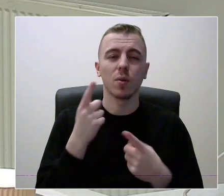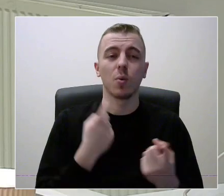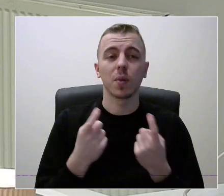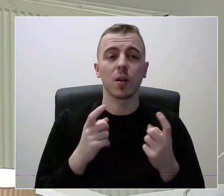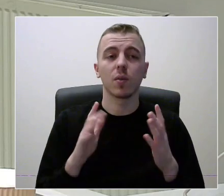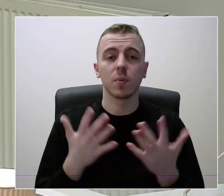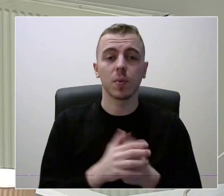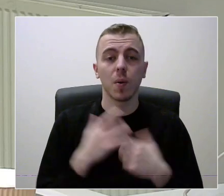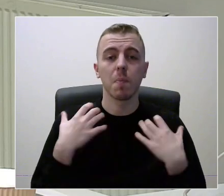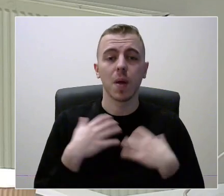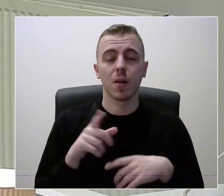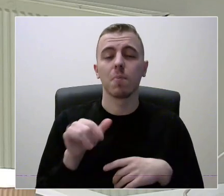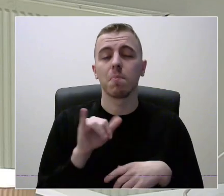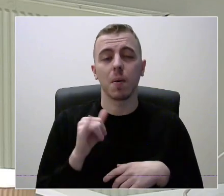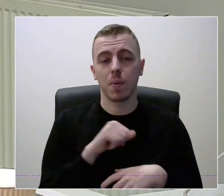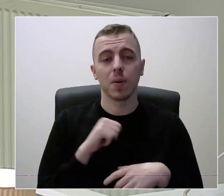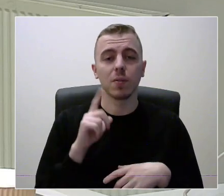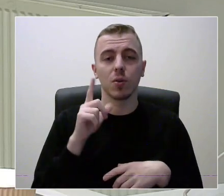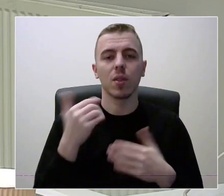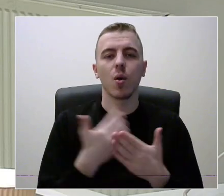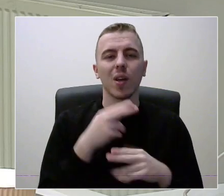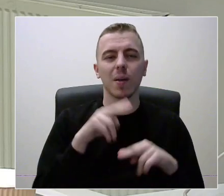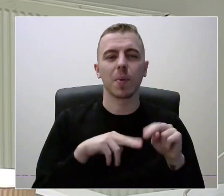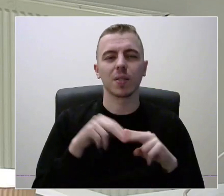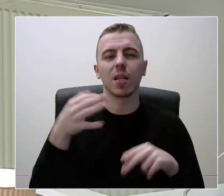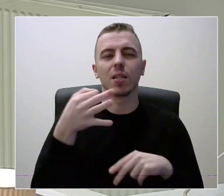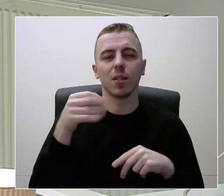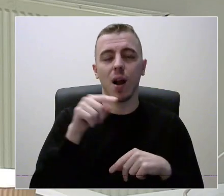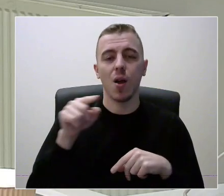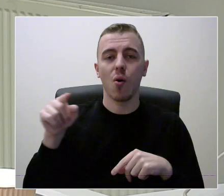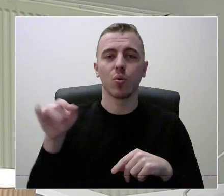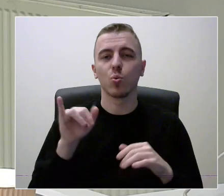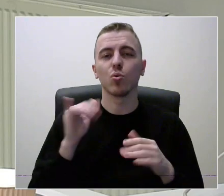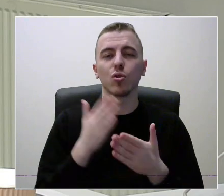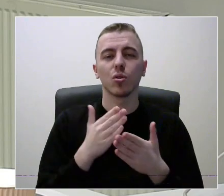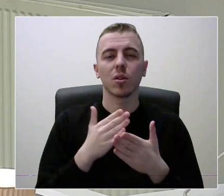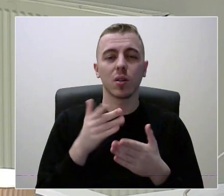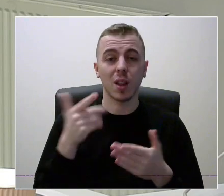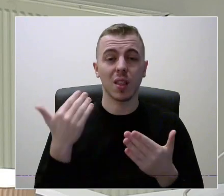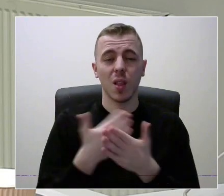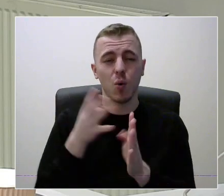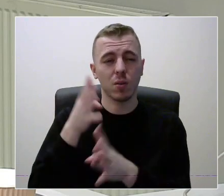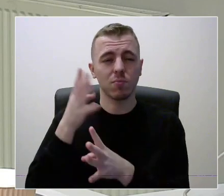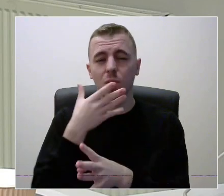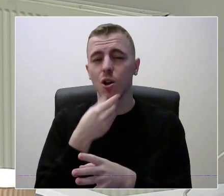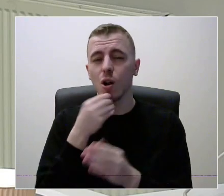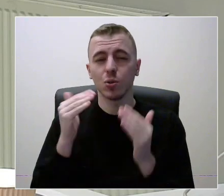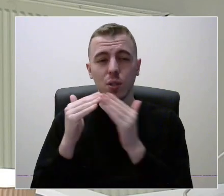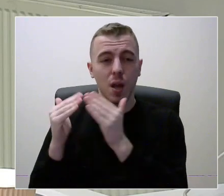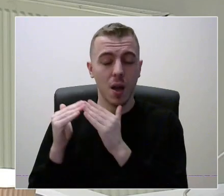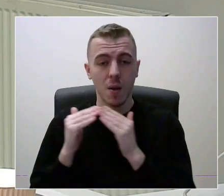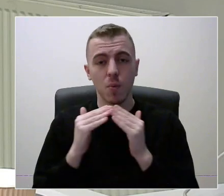merė, pravažiuokit pro naujai pastatytus rajonus, kur stovi nauji gražūs namai, o kelias